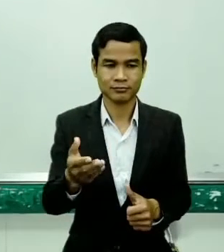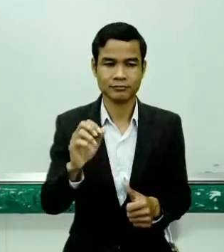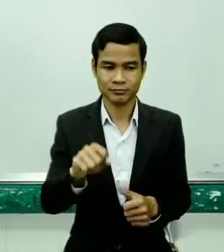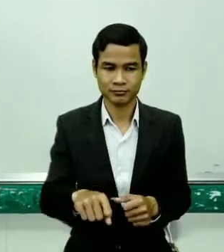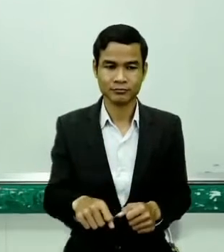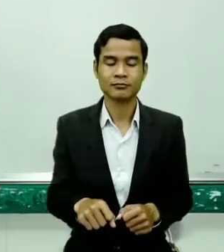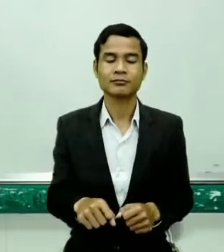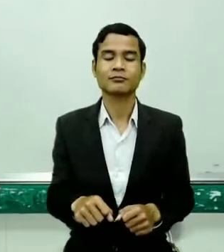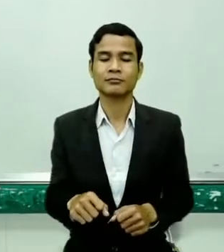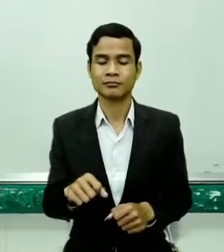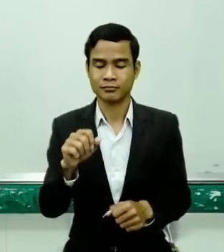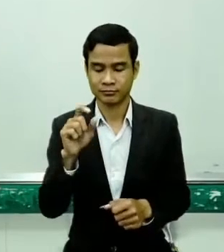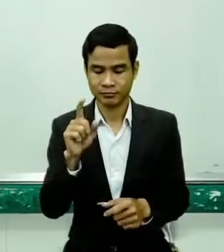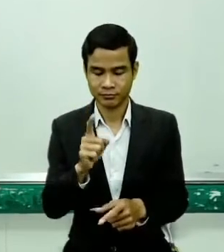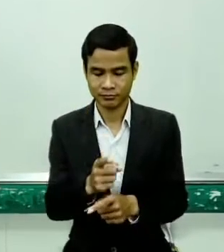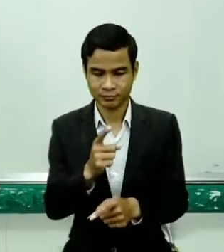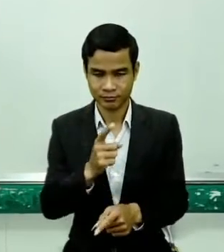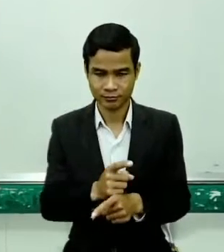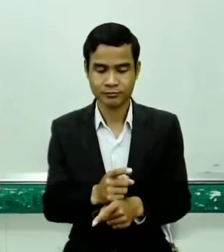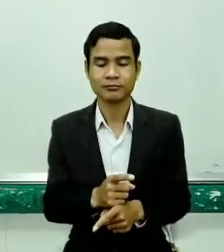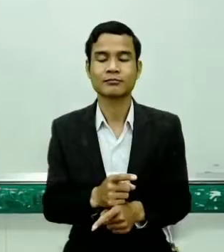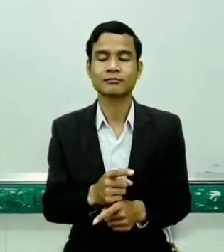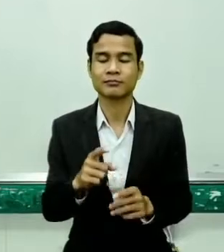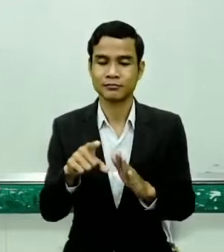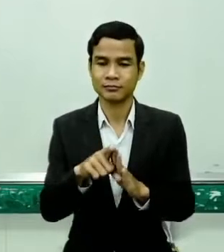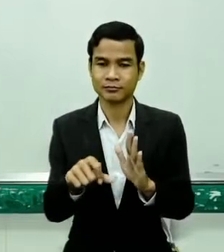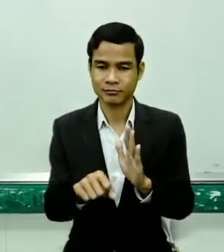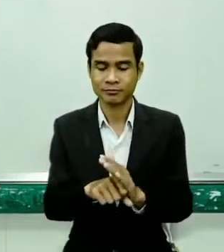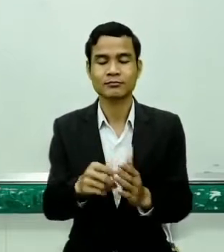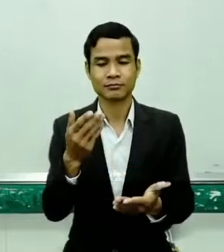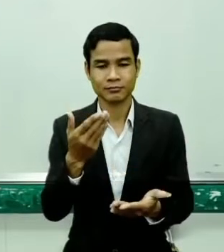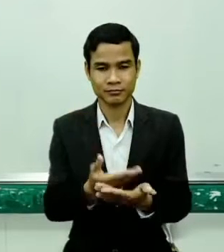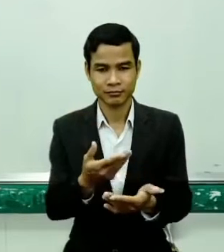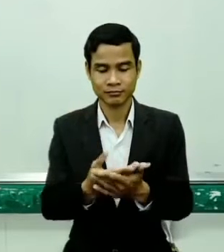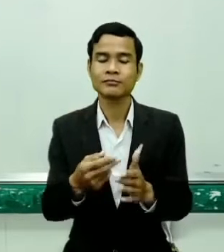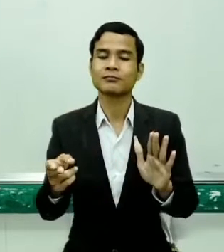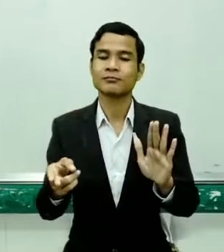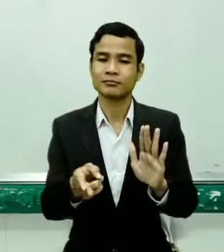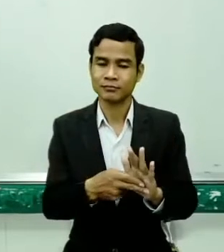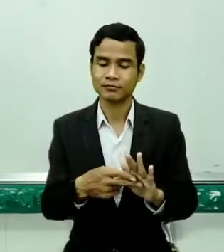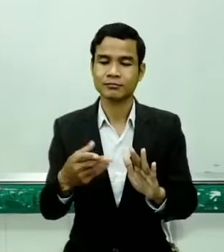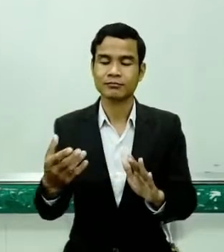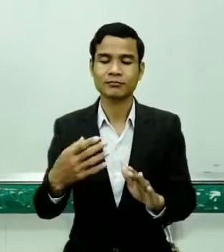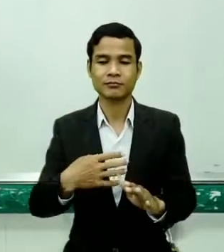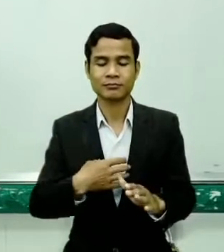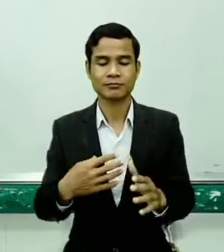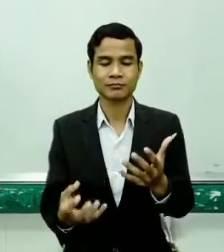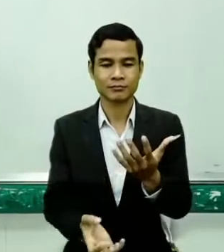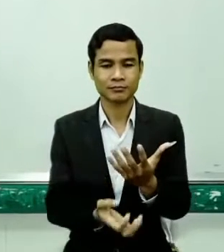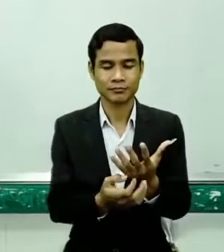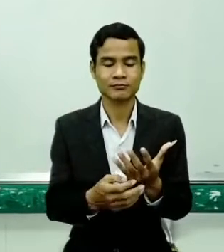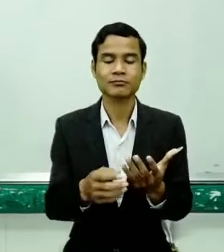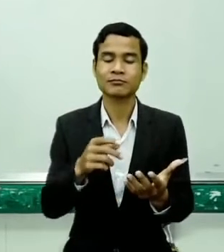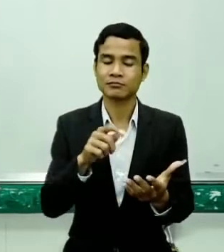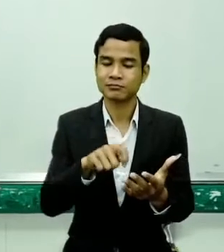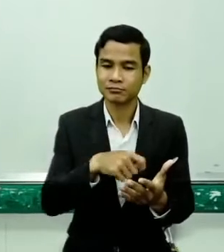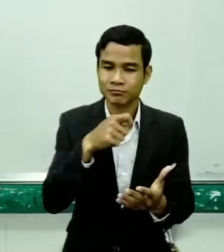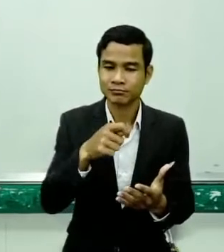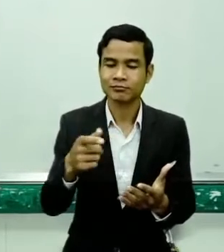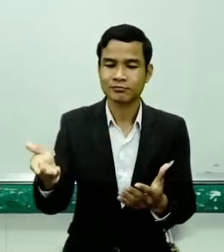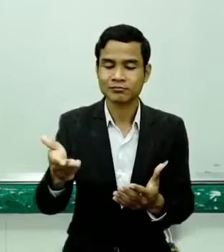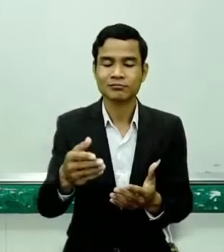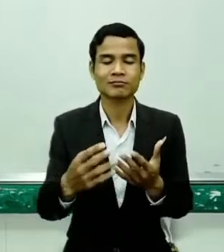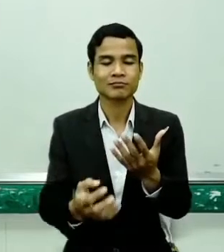Chà, cứ dường trở tái, cầm nọt chú mua hỏi bàn chú bà. Bà con chọn thư mà hốt, con thở thả ta con thư ấy